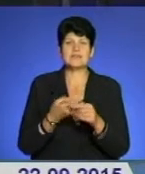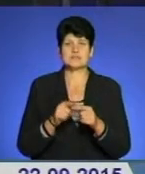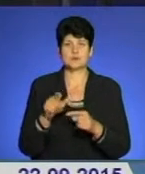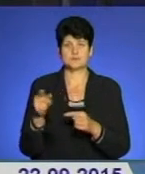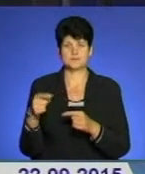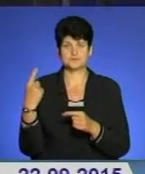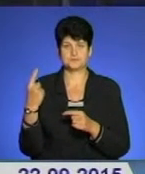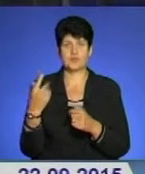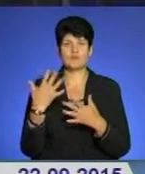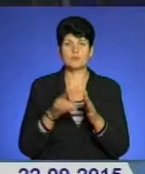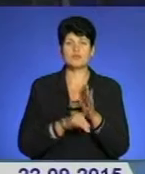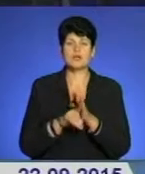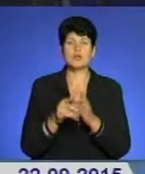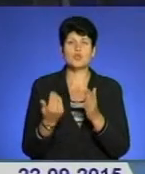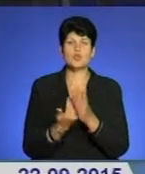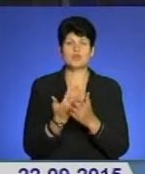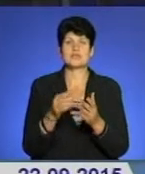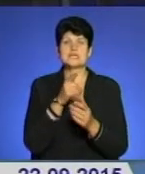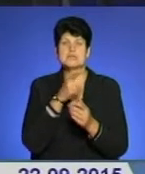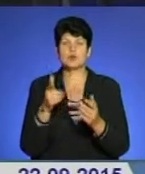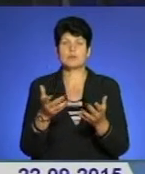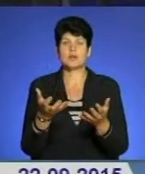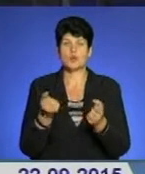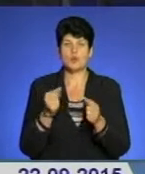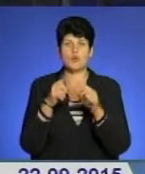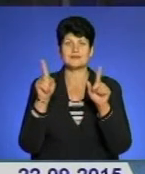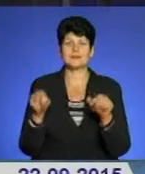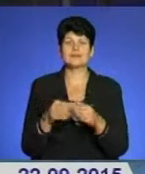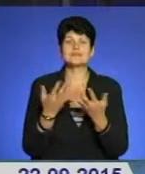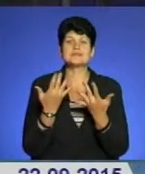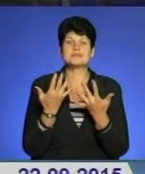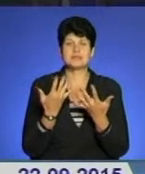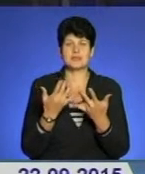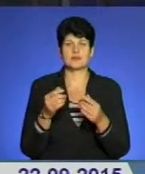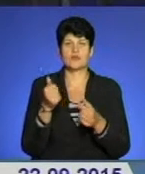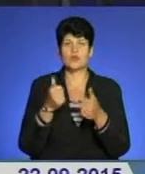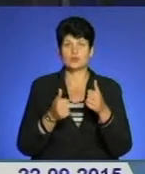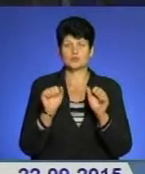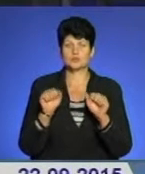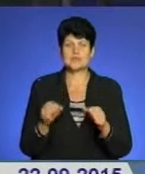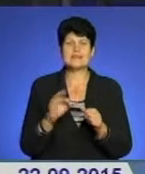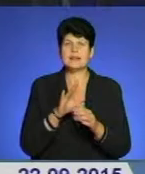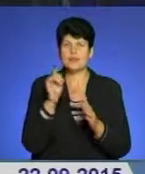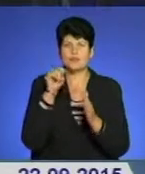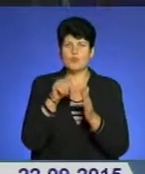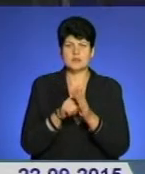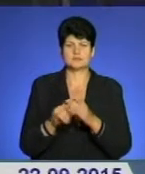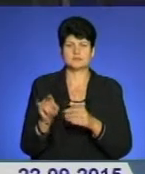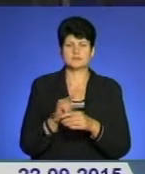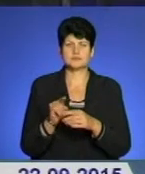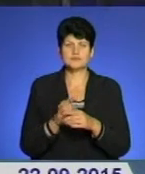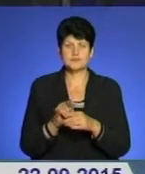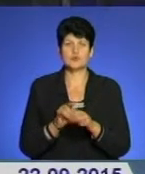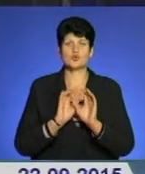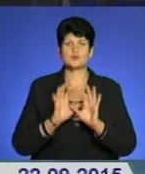кілька днів стартує новий сезон прийому анкет. Скільки вартує участь у конкурсі, яка ймовірність виграшу та як не потрапити на вудку шахраїв,